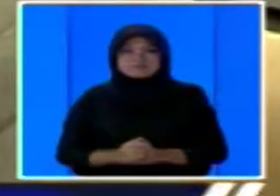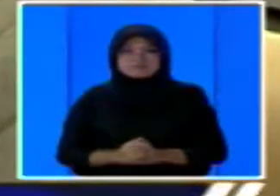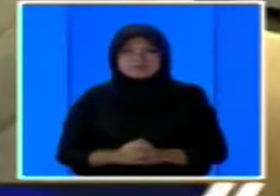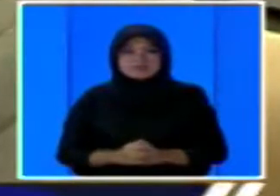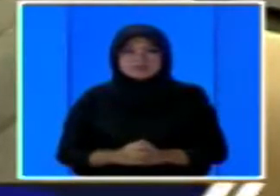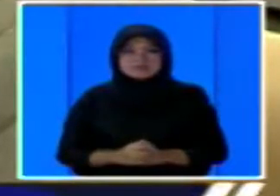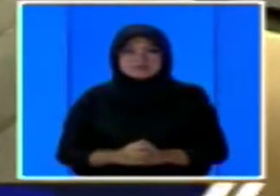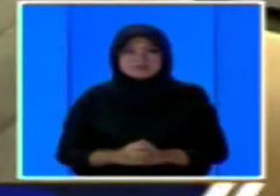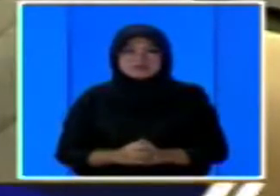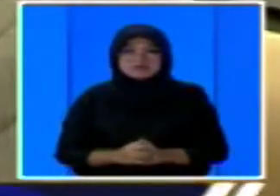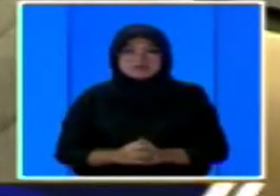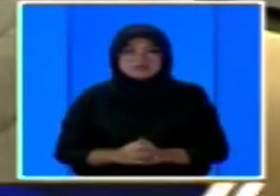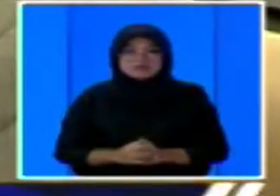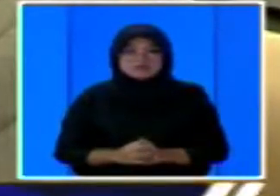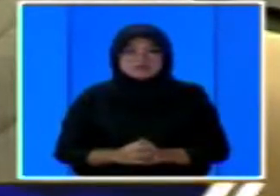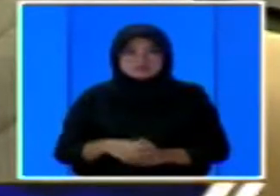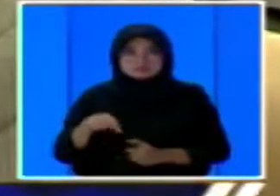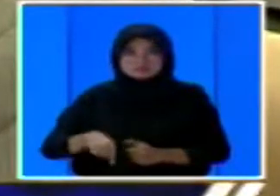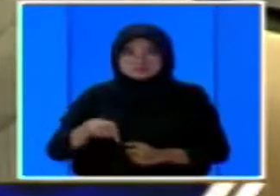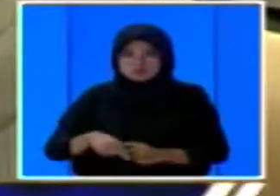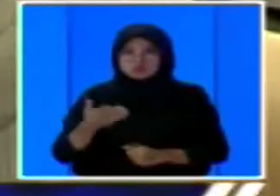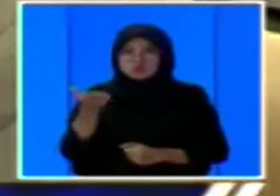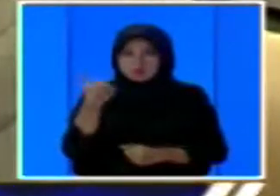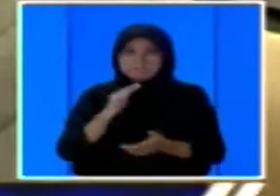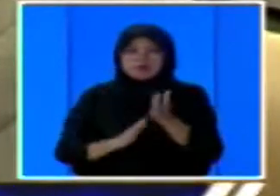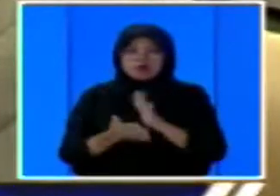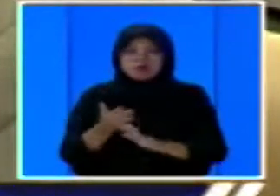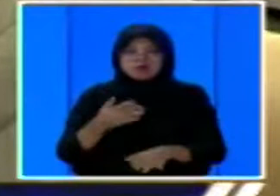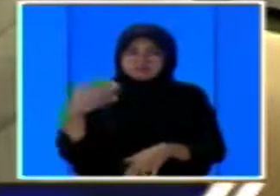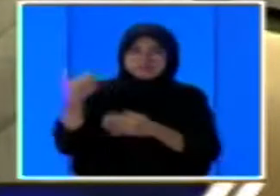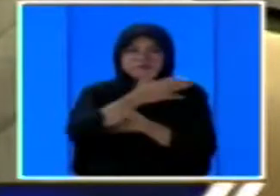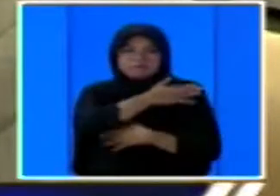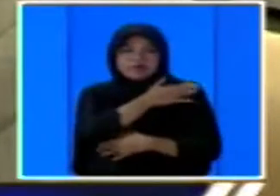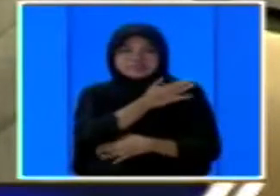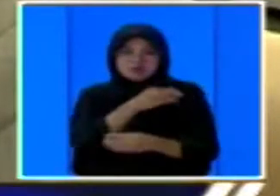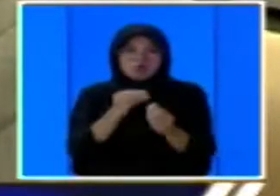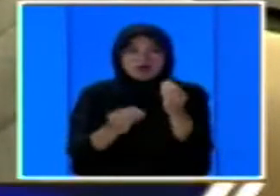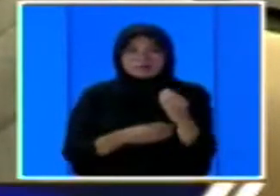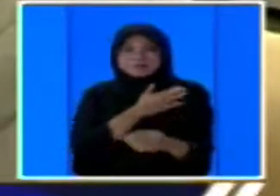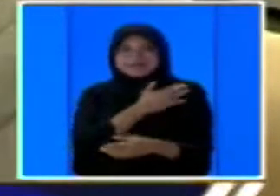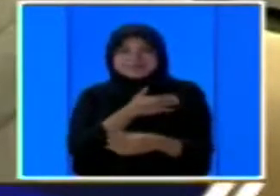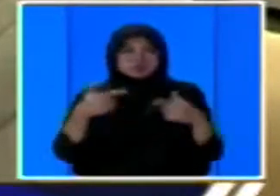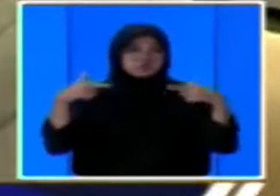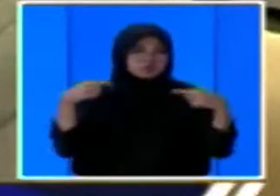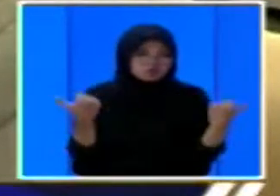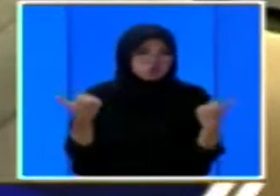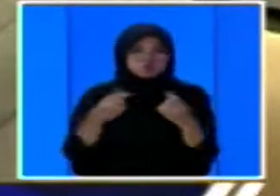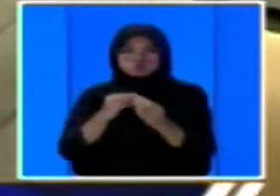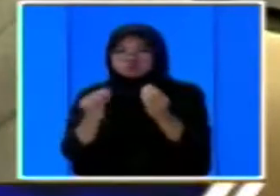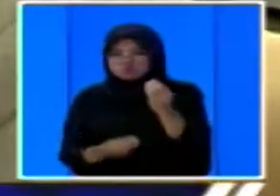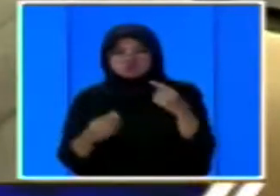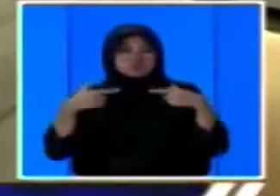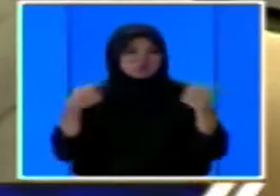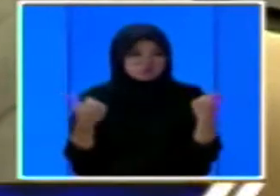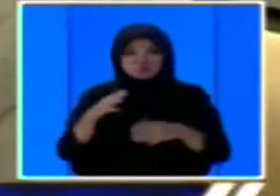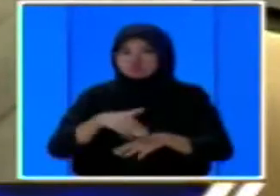KPK. Sudah begitu jadi bupati, wakil bupati, jadi gubernur, jadi wakil gubernur, jadi sekda, jadi ketua DPR, jadi ini